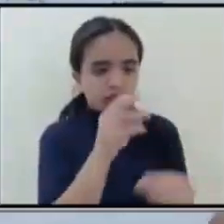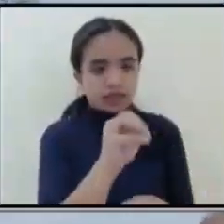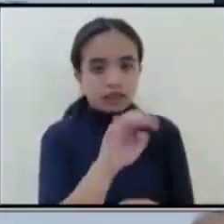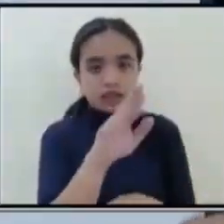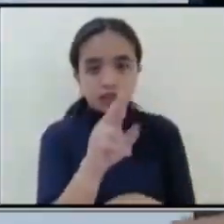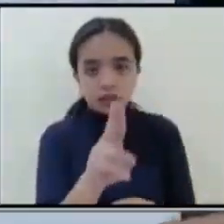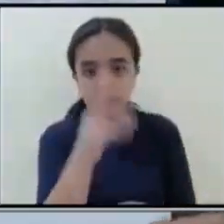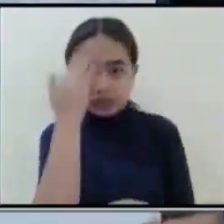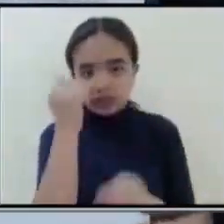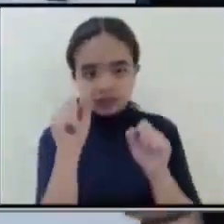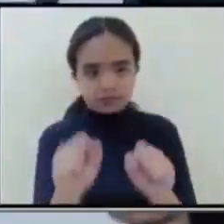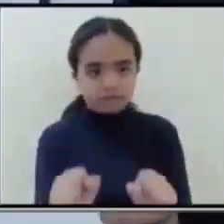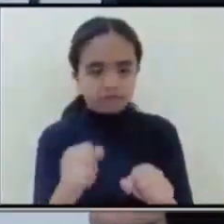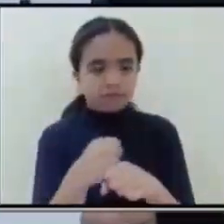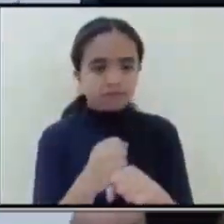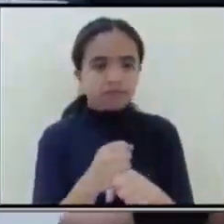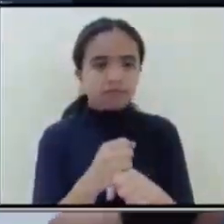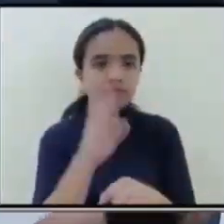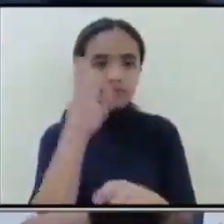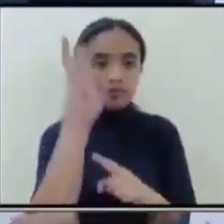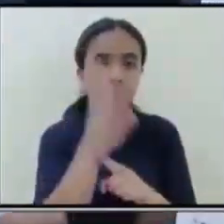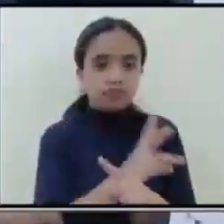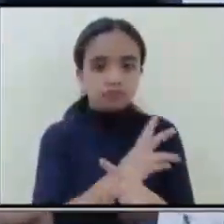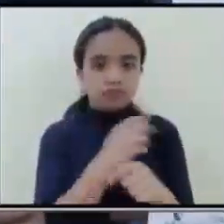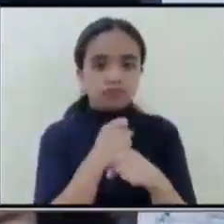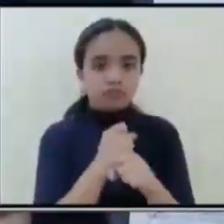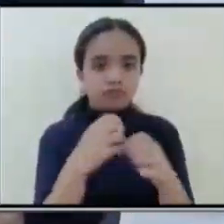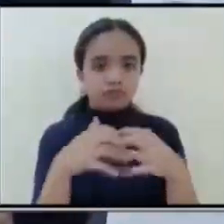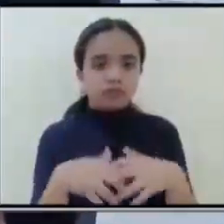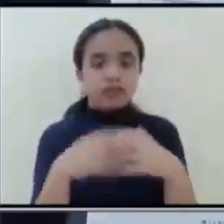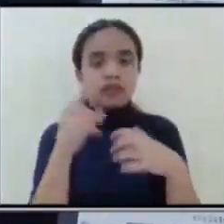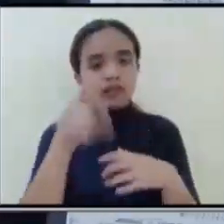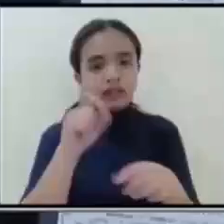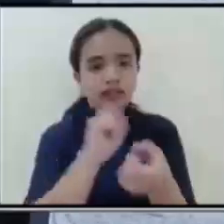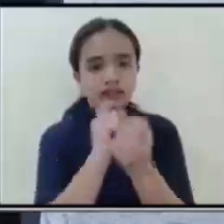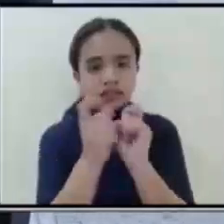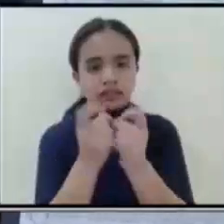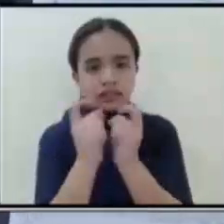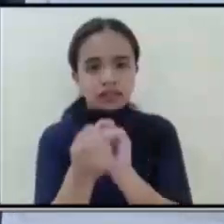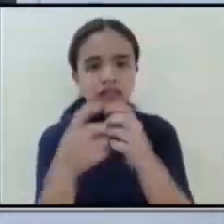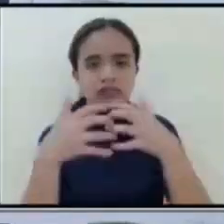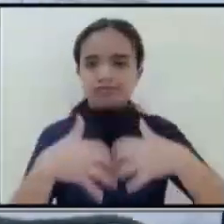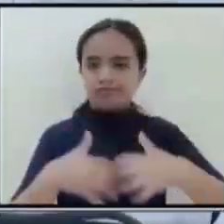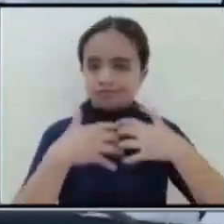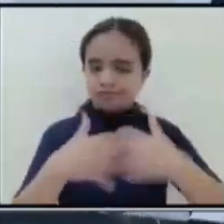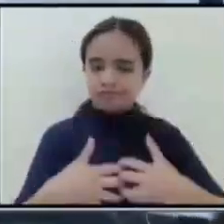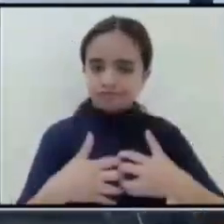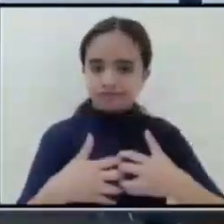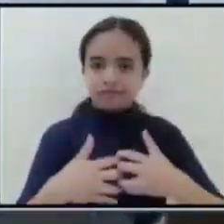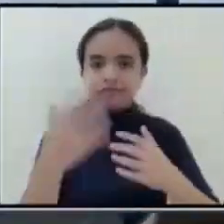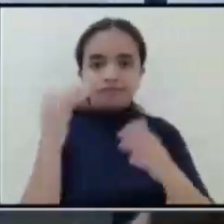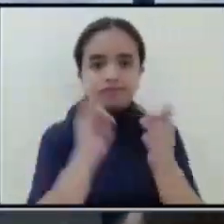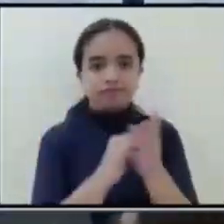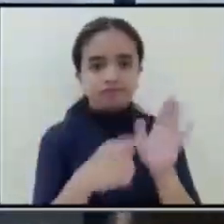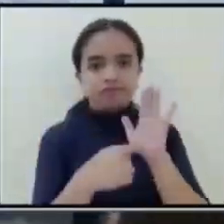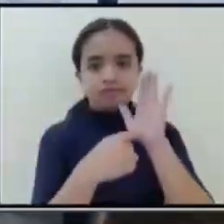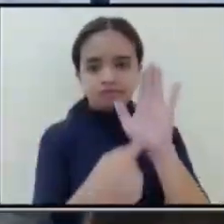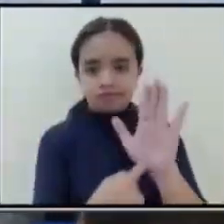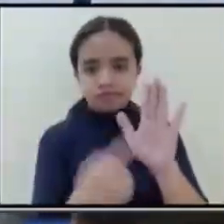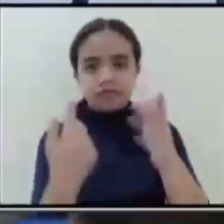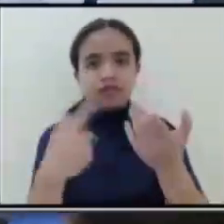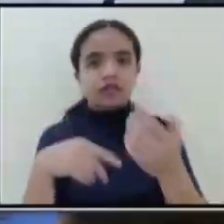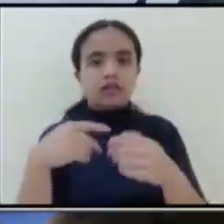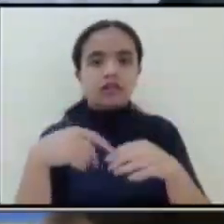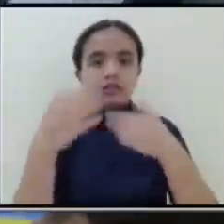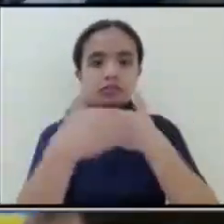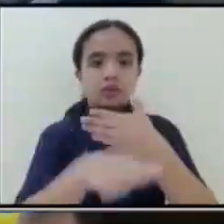Korea, natatagal ng 6 na buwan. May kailangan pang baguhin sa mga makina, buhat ng ipinresenta ito sa post-qualification test,